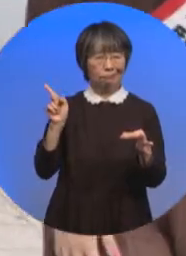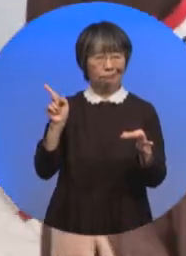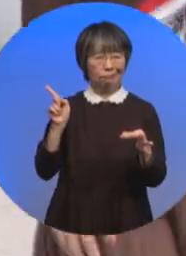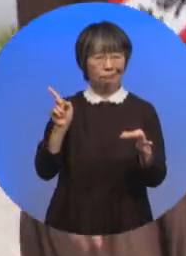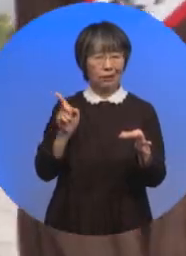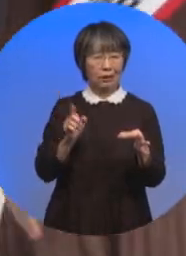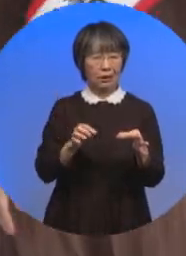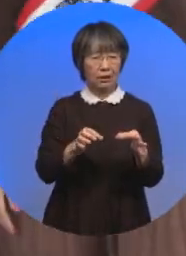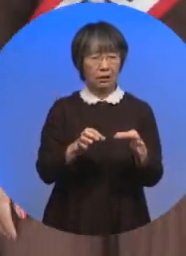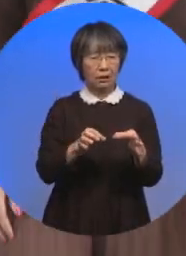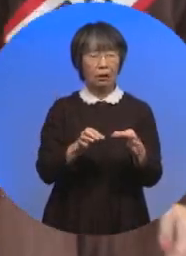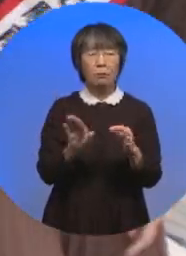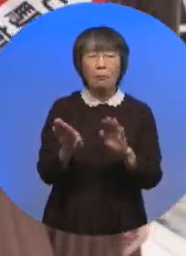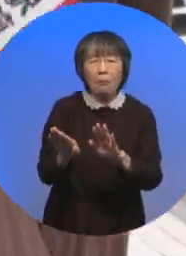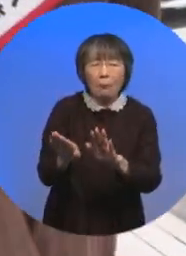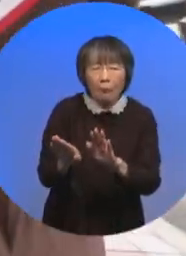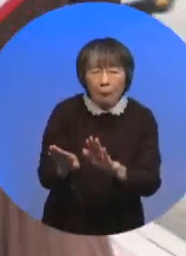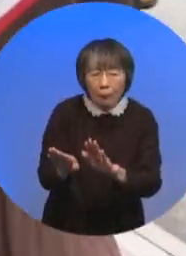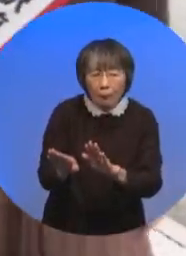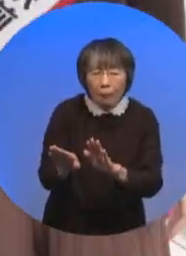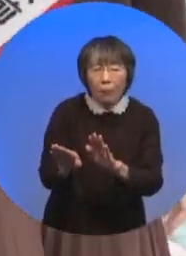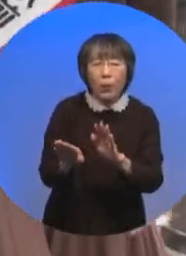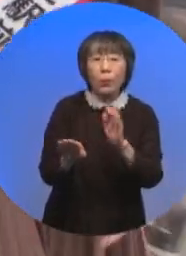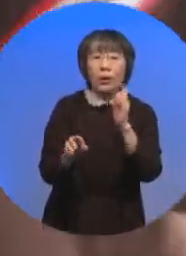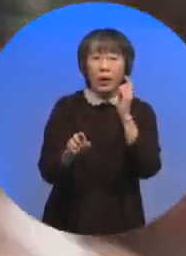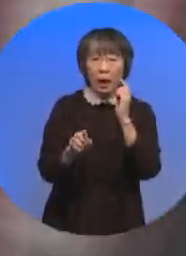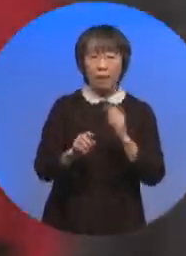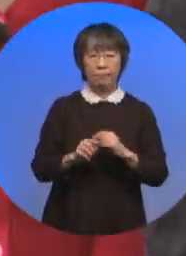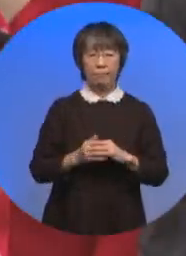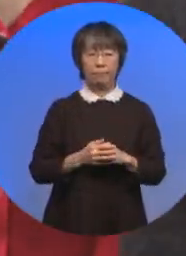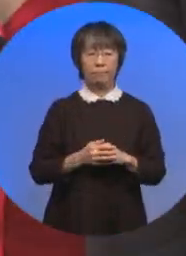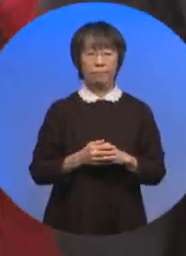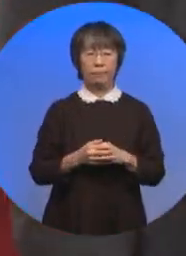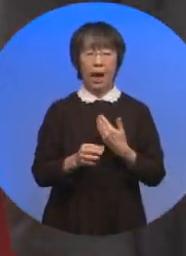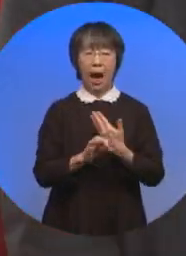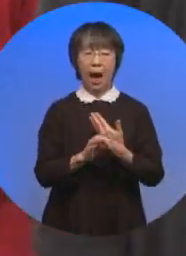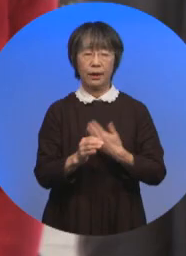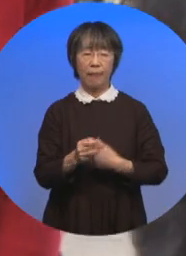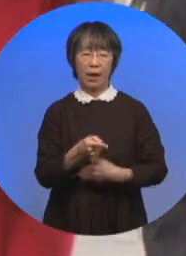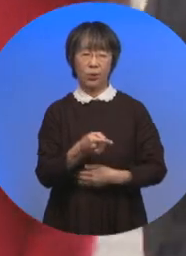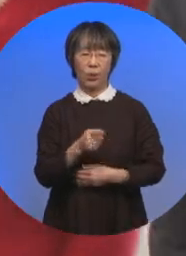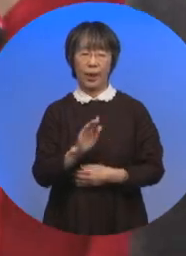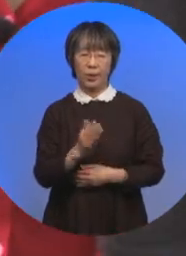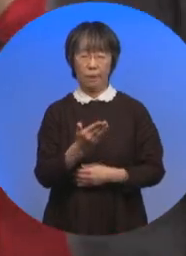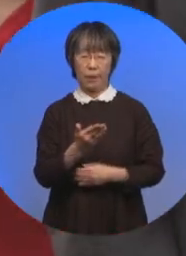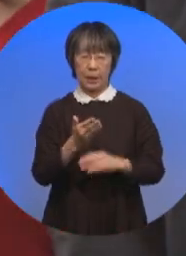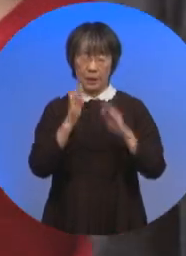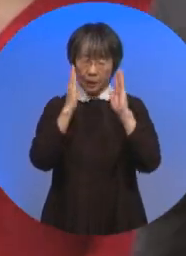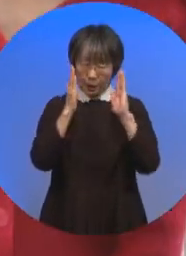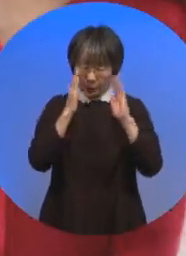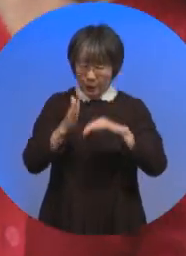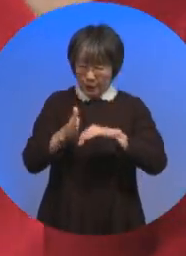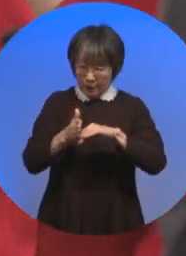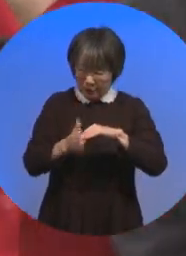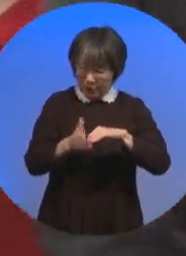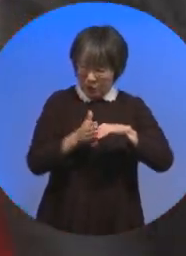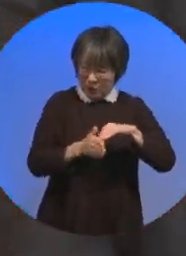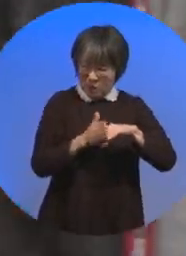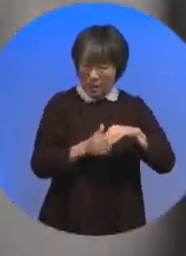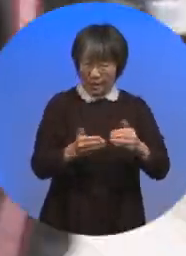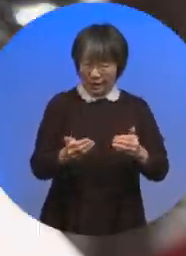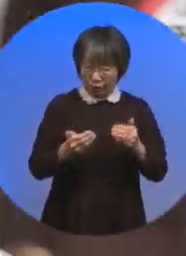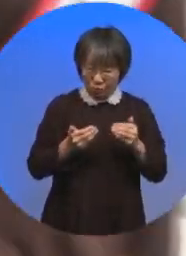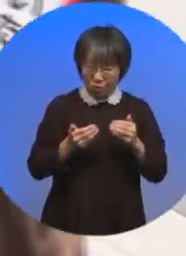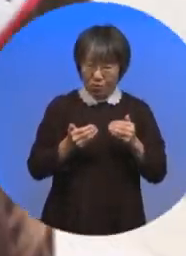って。いや、全然これ1個繋がって大丈夫じゃないですか。 うんうん、 って、君、 うん、アルバイトか知らんけどな、命かけて切らなか